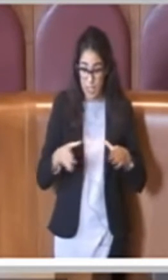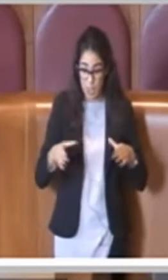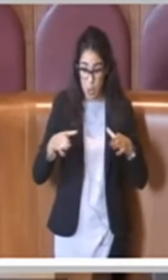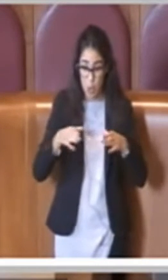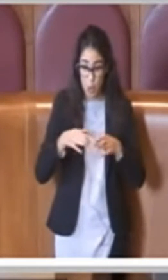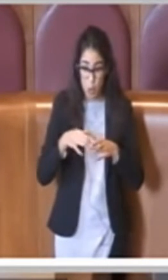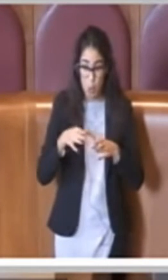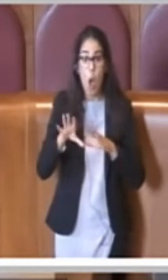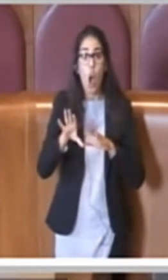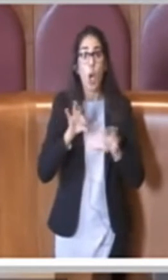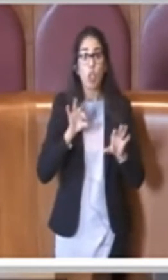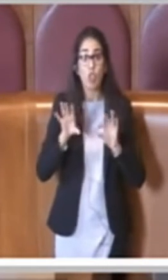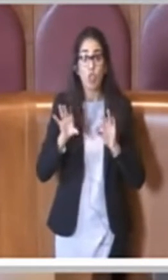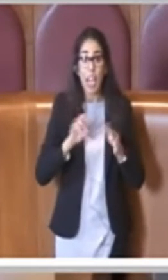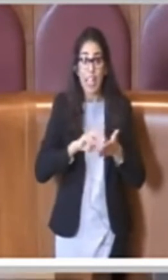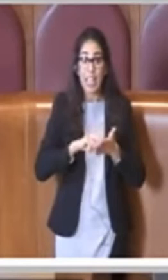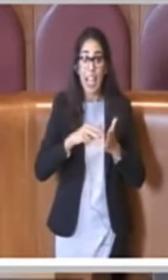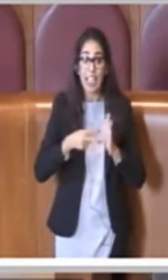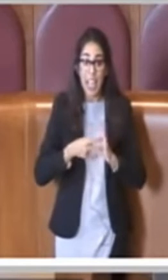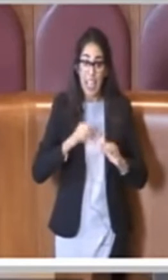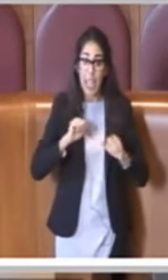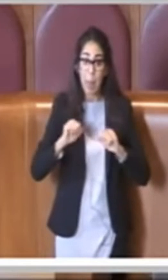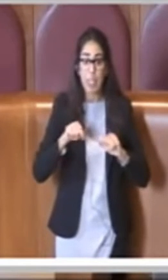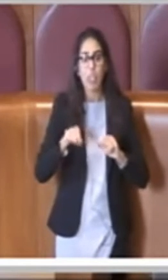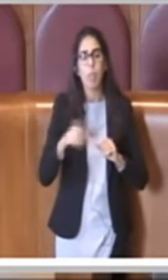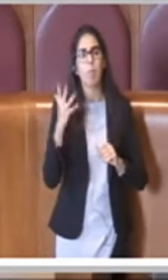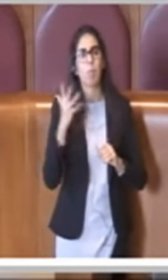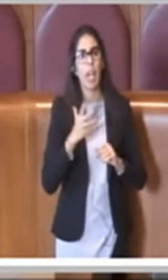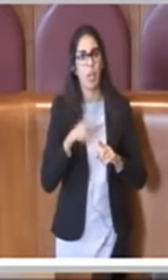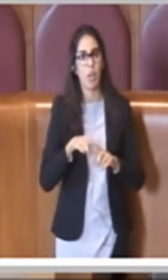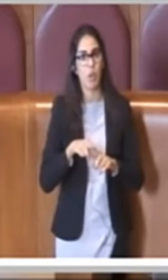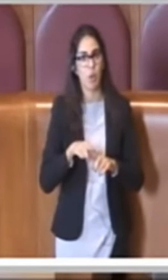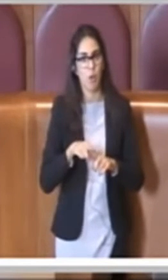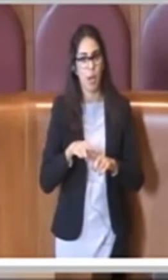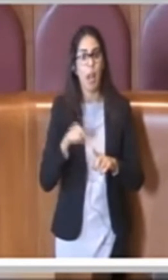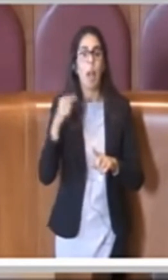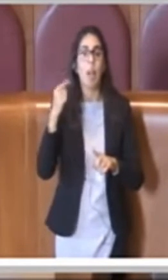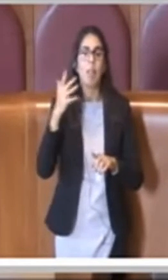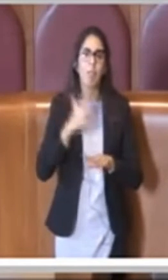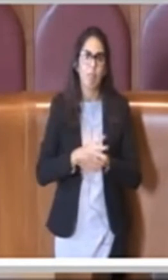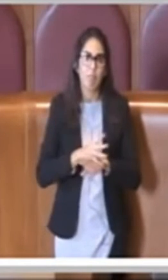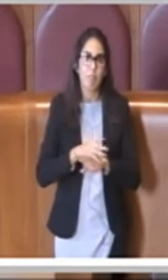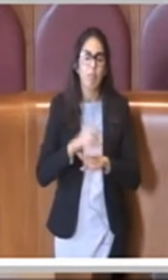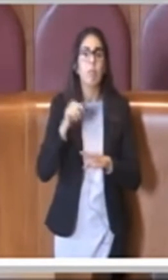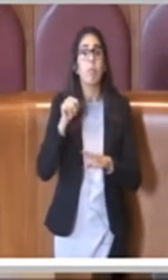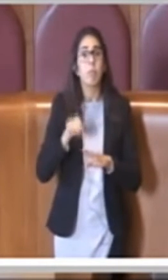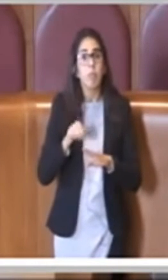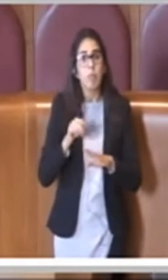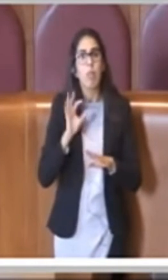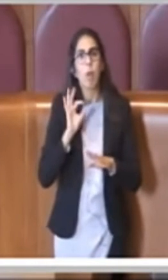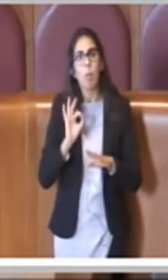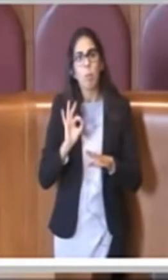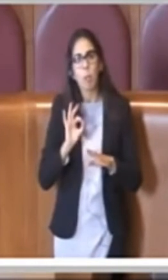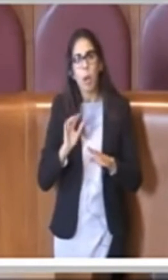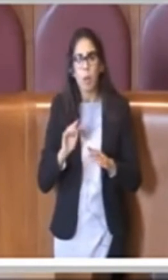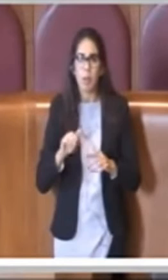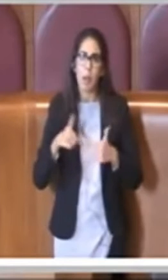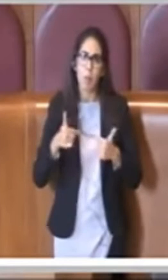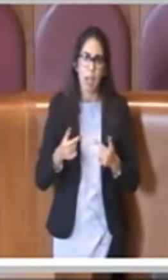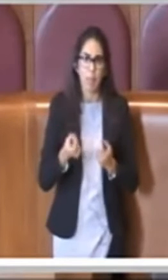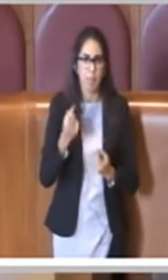scelte tecniche dell'amministrazione, che hanno quindi determinato numerose varianti.